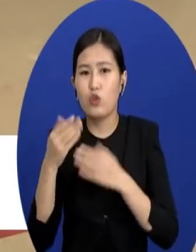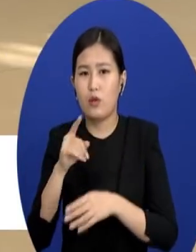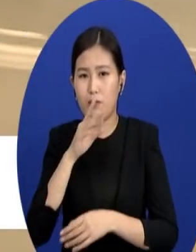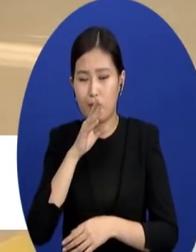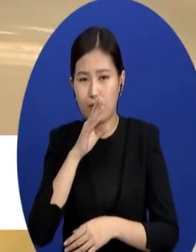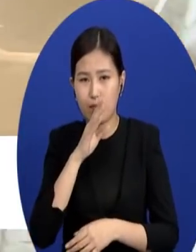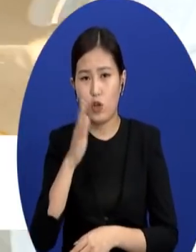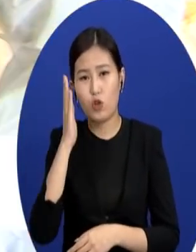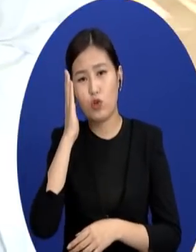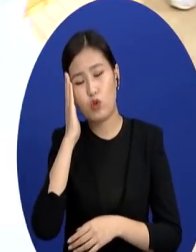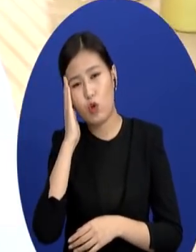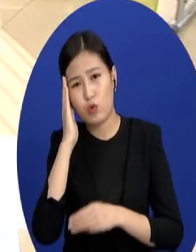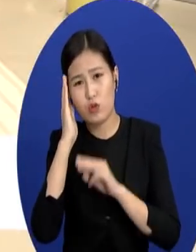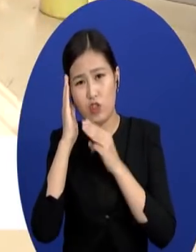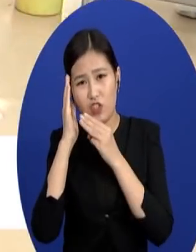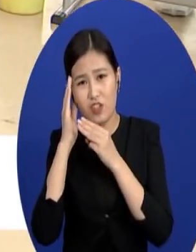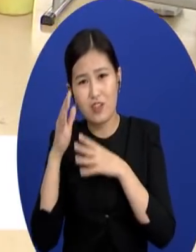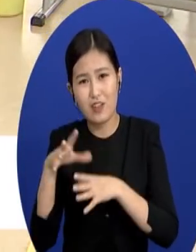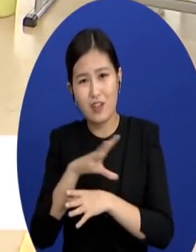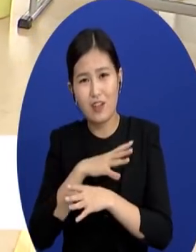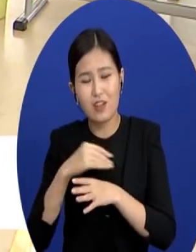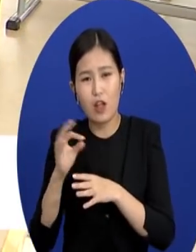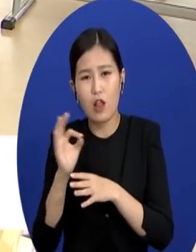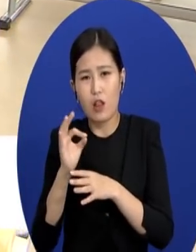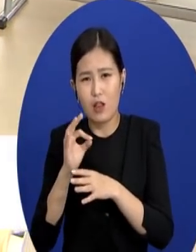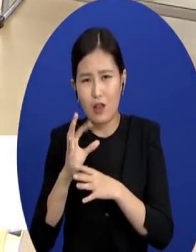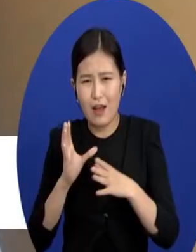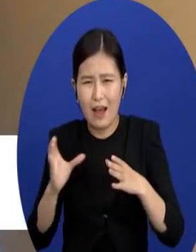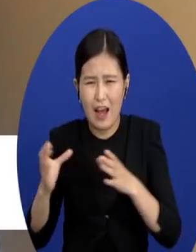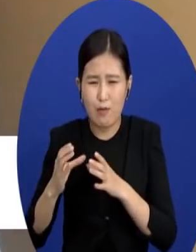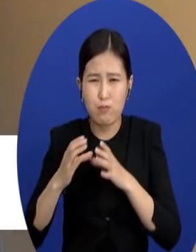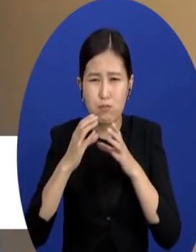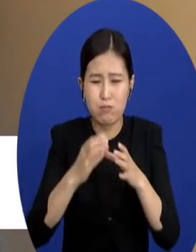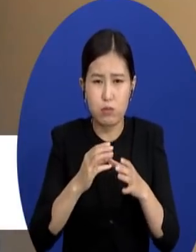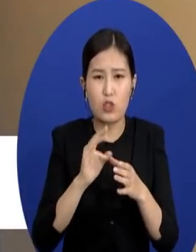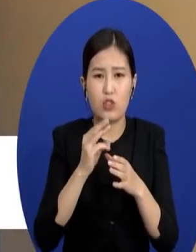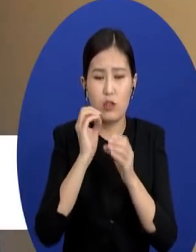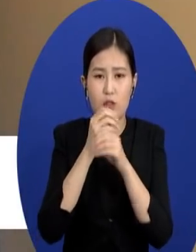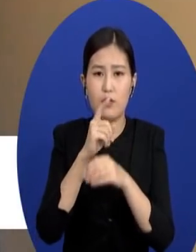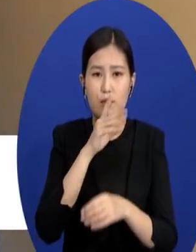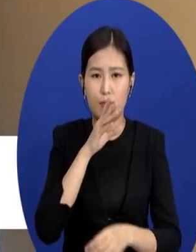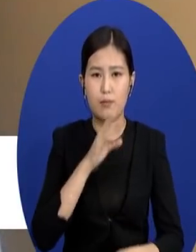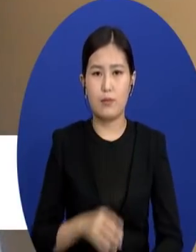байгаа оюутнуудын шинжилгээг нэгдсэн байдлаар зохион байгуулах юм байна. Хөдөө орон нутгийн